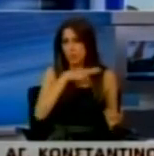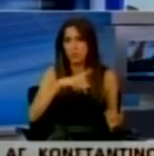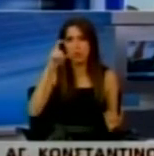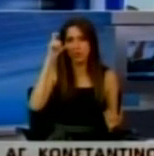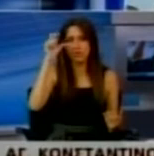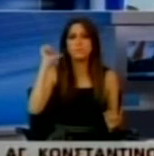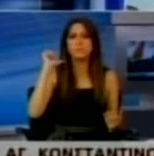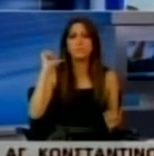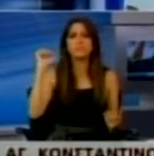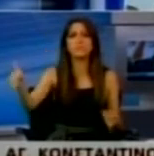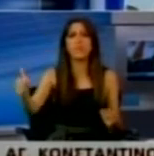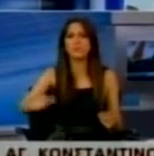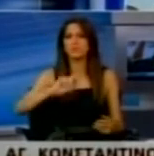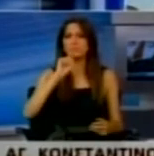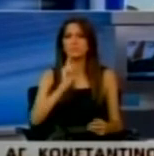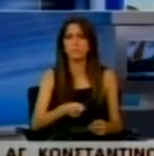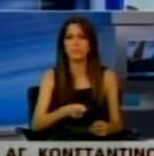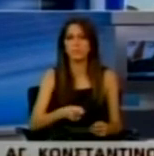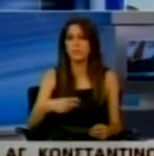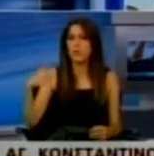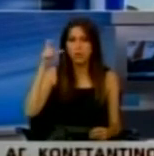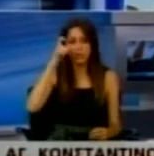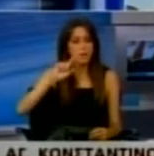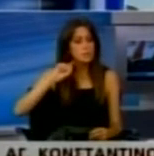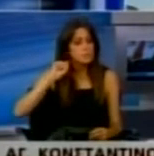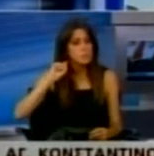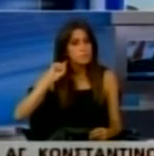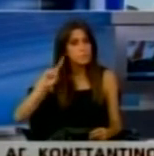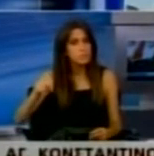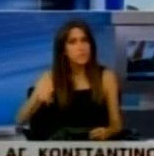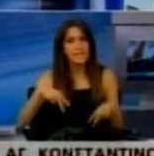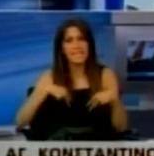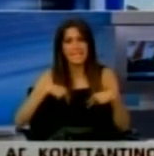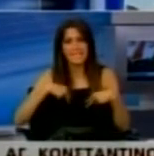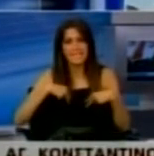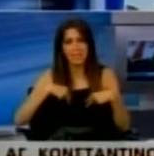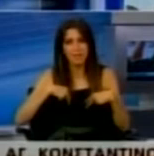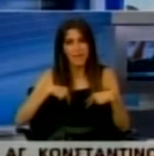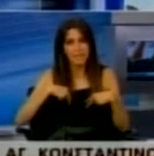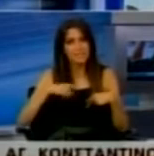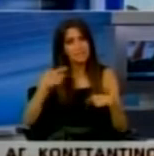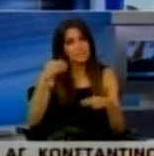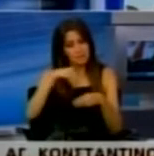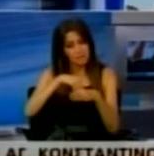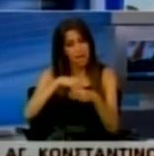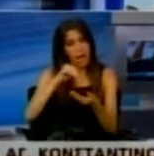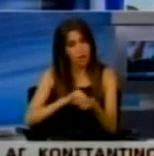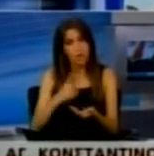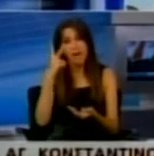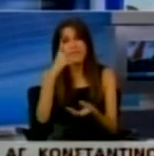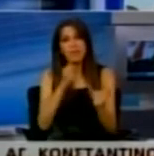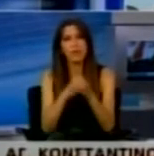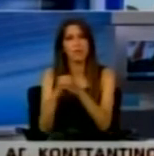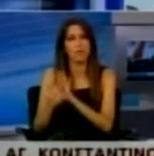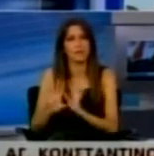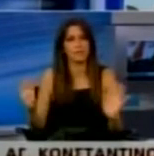ενέργεια αυτή αγνοώντας ότι η κυβέρνηση αυτή στηρίζεται και σε άλλα 2 κόμματα. Στηρίζεται και